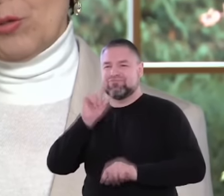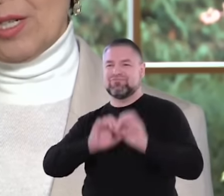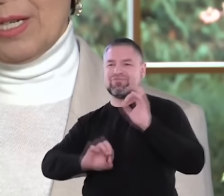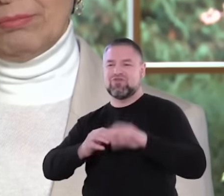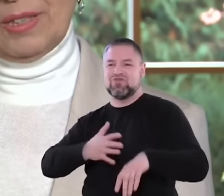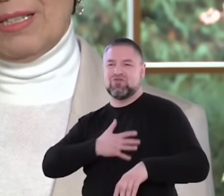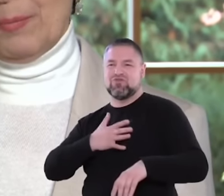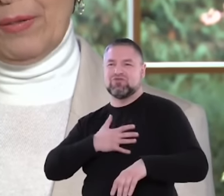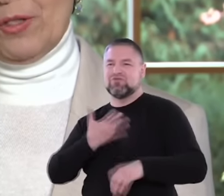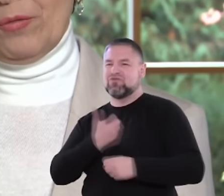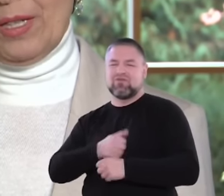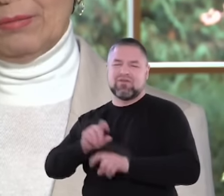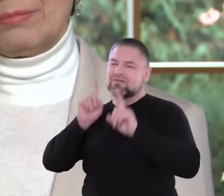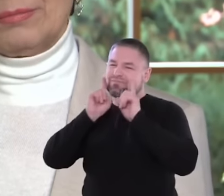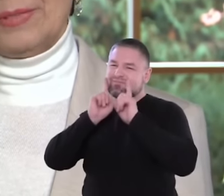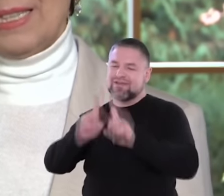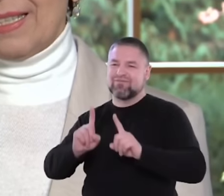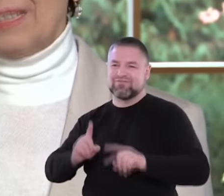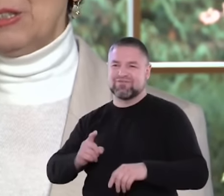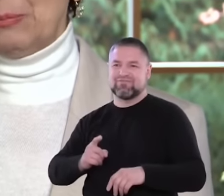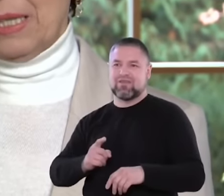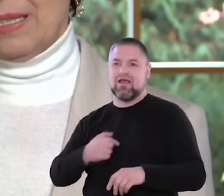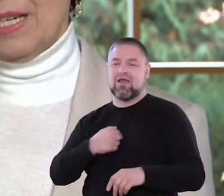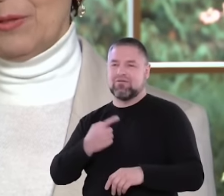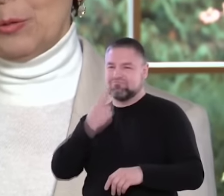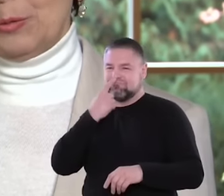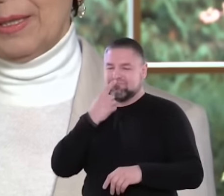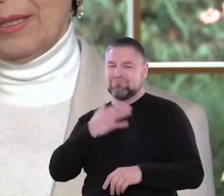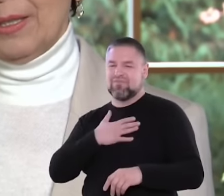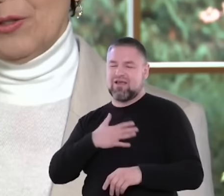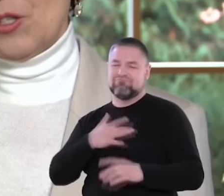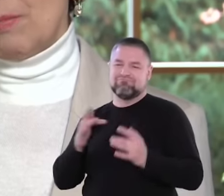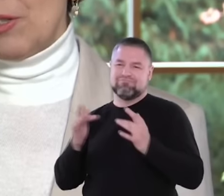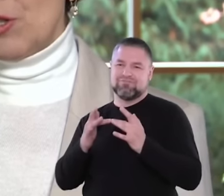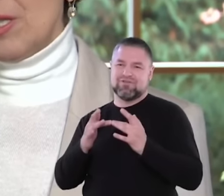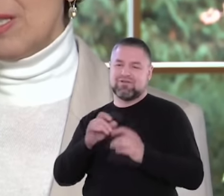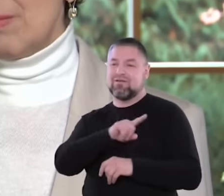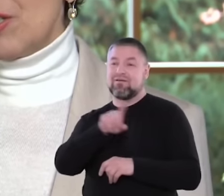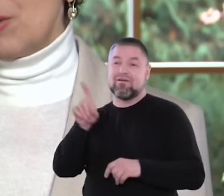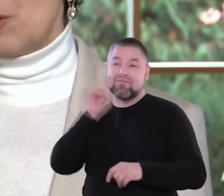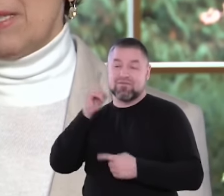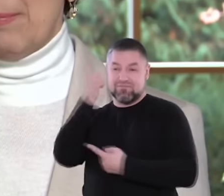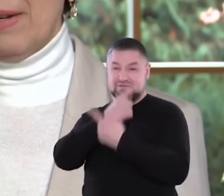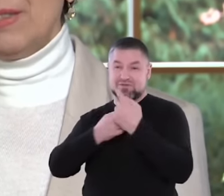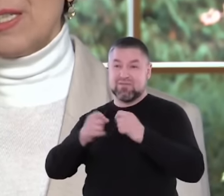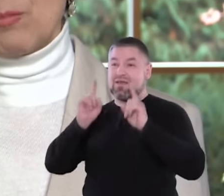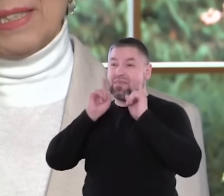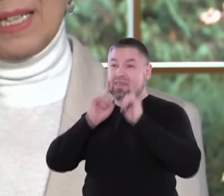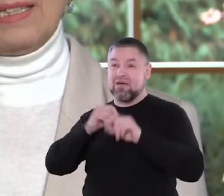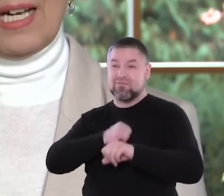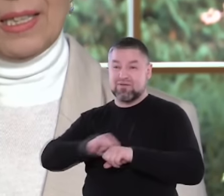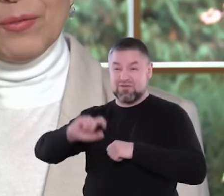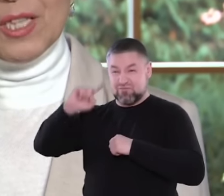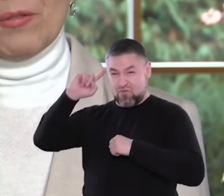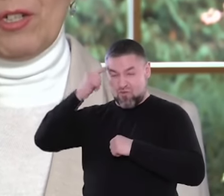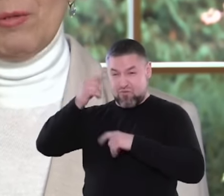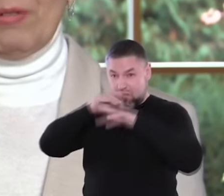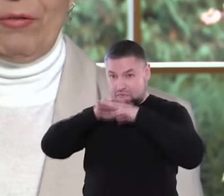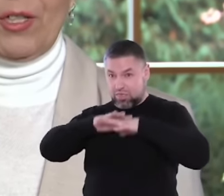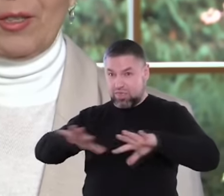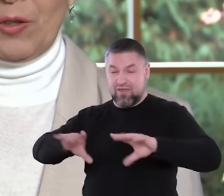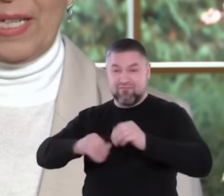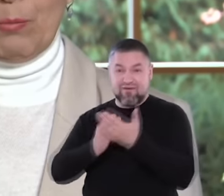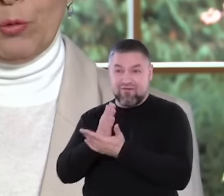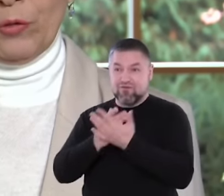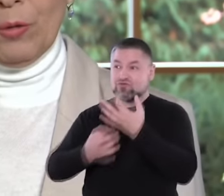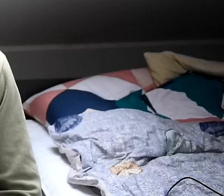że to uczucie nie jest prawdziwe. Instynkt mnie nie zawiódł. Czy ci mężczyźni myślą, że my naprawdę jesteśmy takie naiwne, że wierzymy